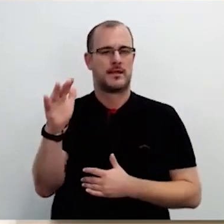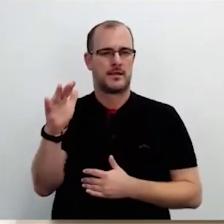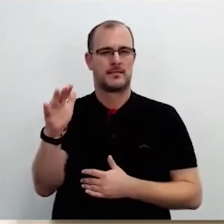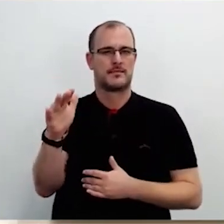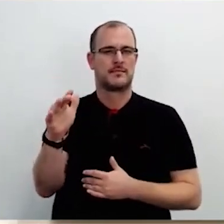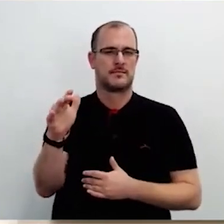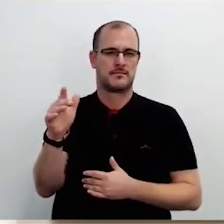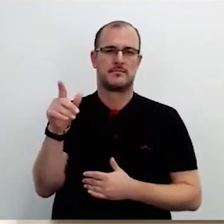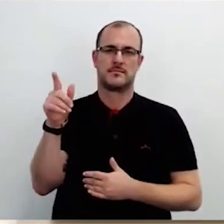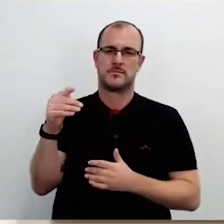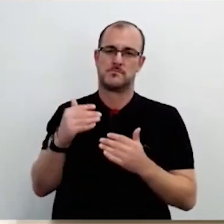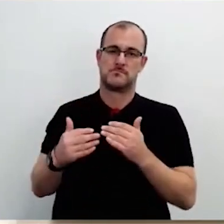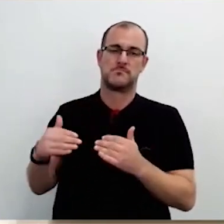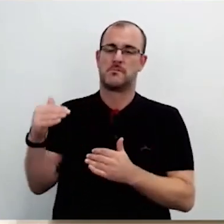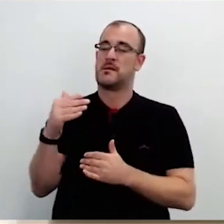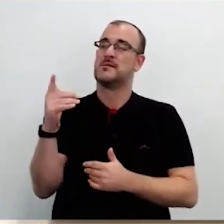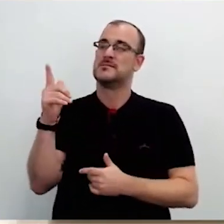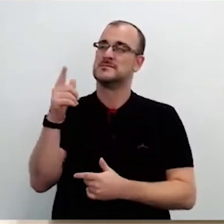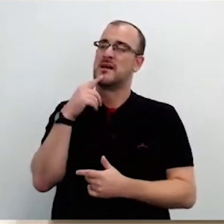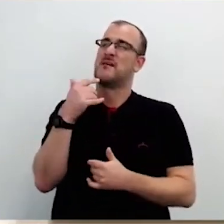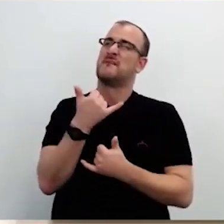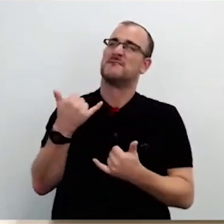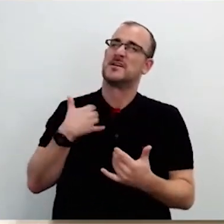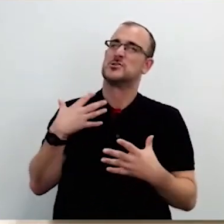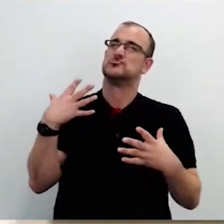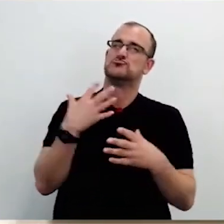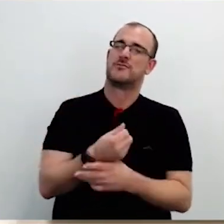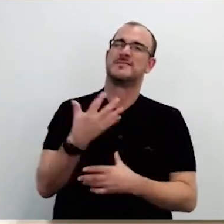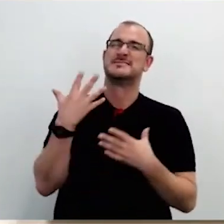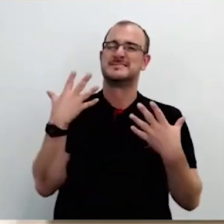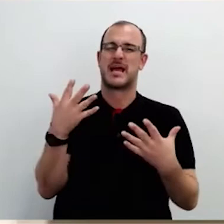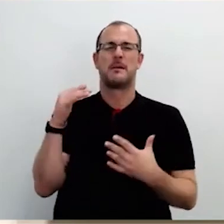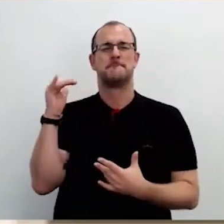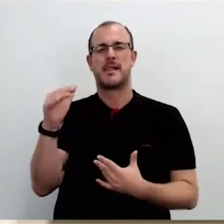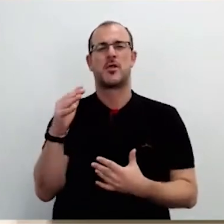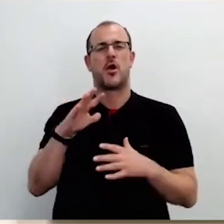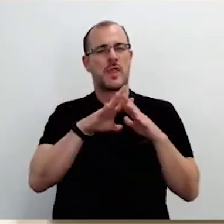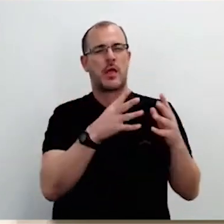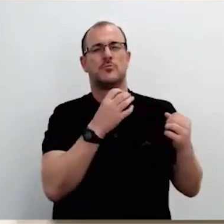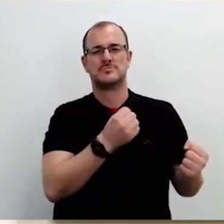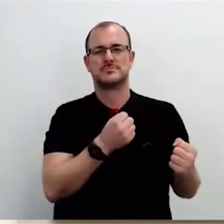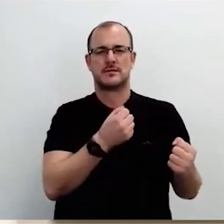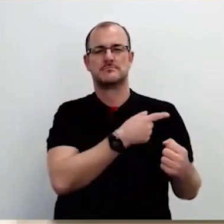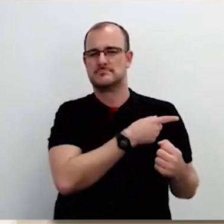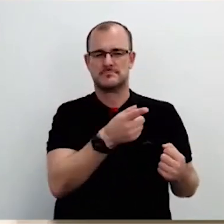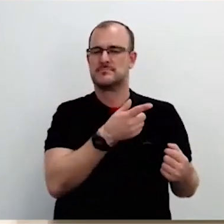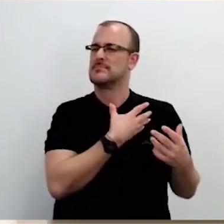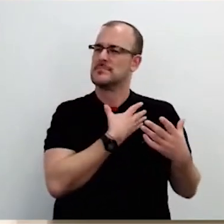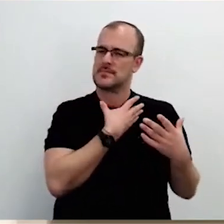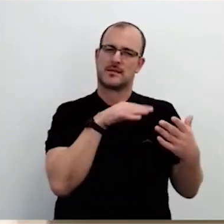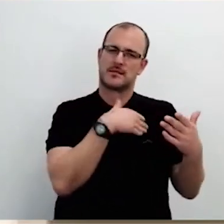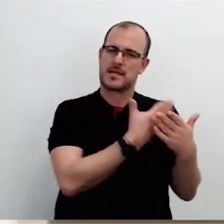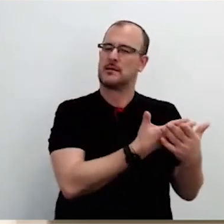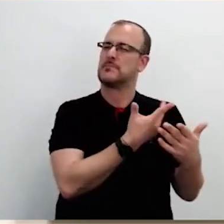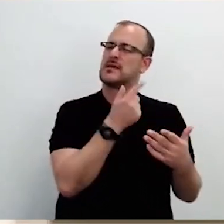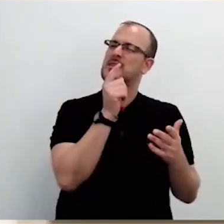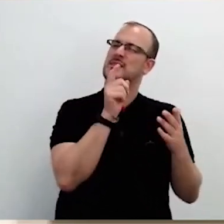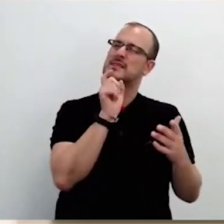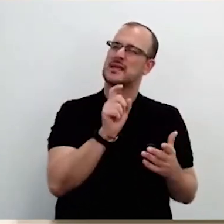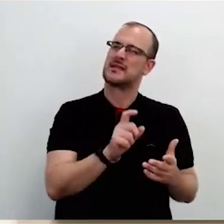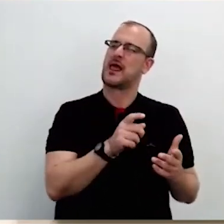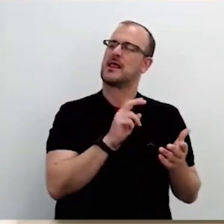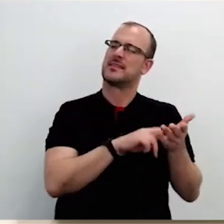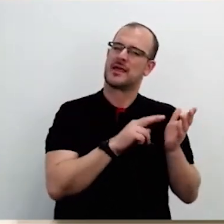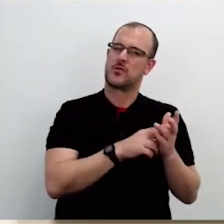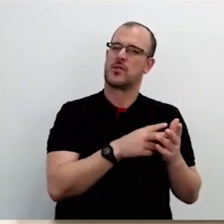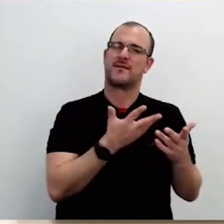ja, gesteigert worden. Wie kann ich es schaffen, 10 Millionen Haushalte Zugang zu digitaler Technologie